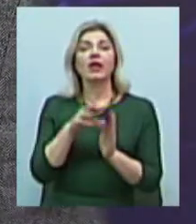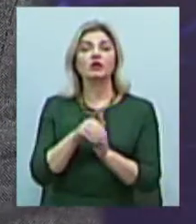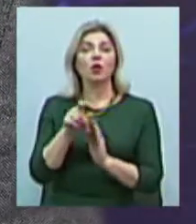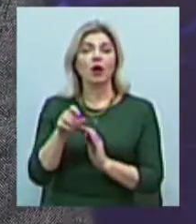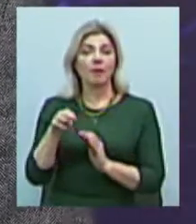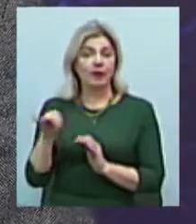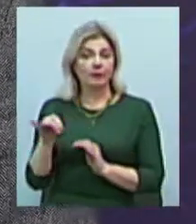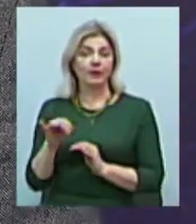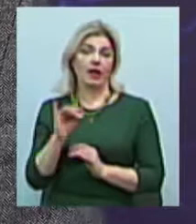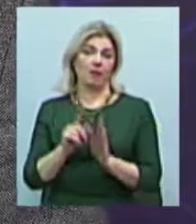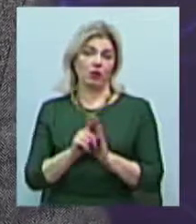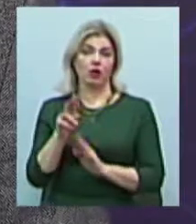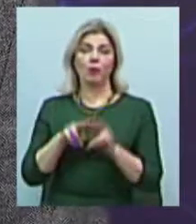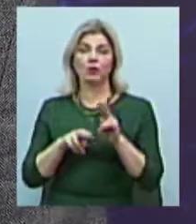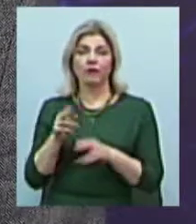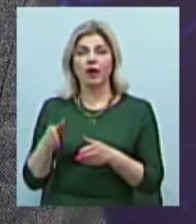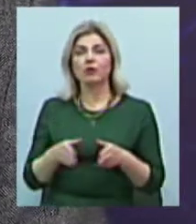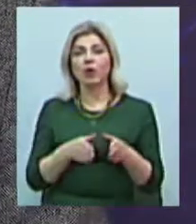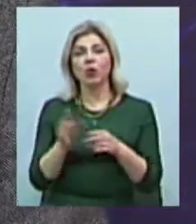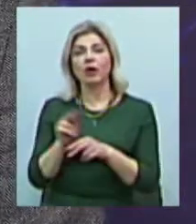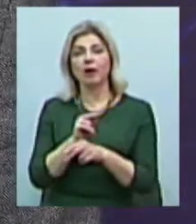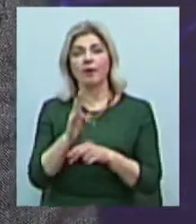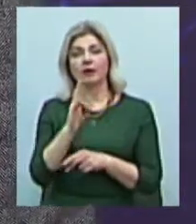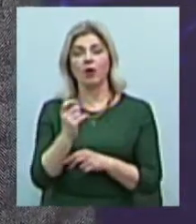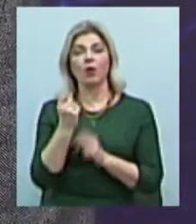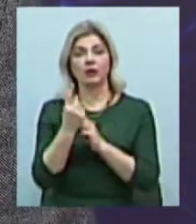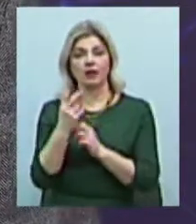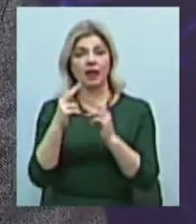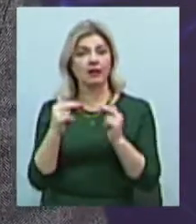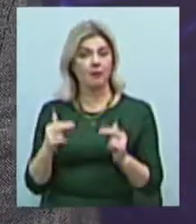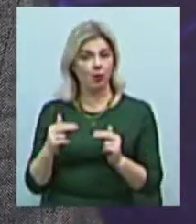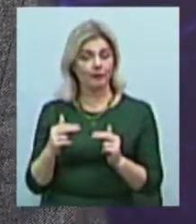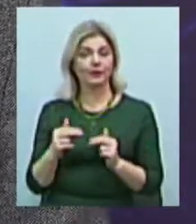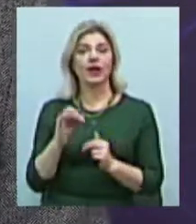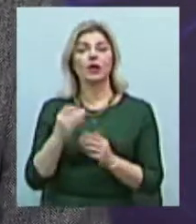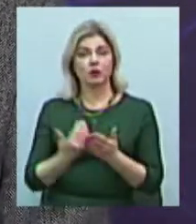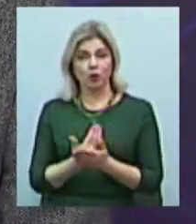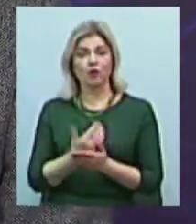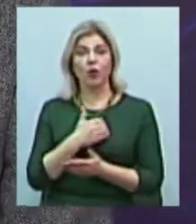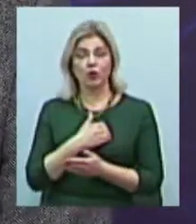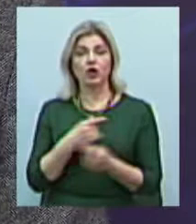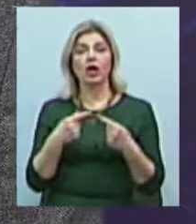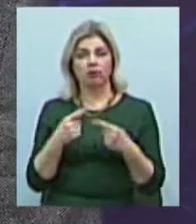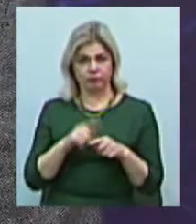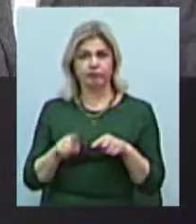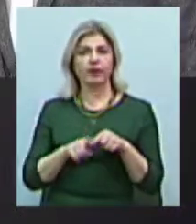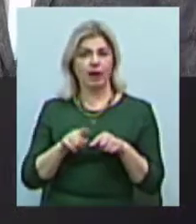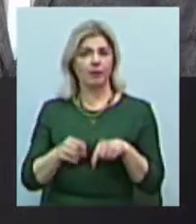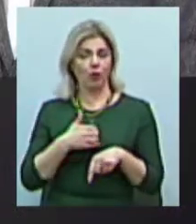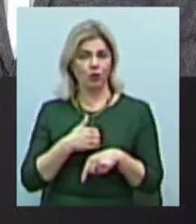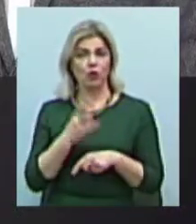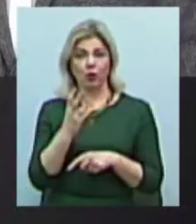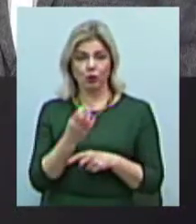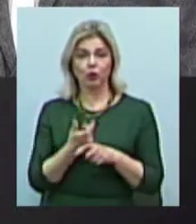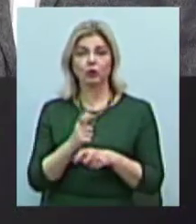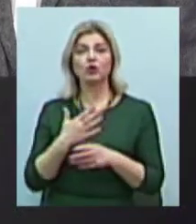продовжено будівництво, ремонт дороги Н-11 на Дніпро. Знову ж таки, хотілося б інших темпів, але дуже радий, що